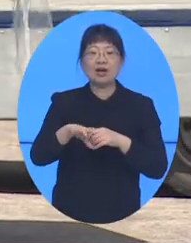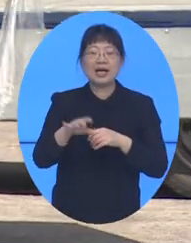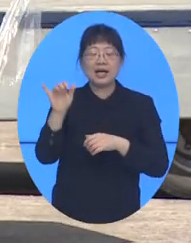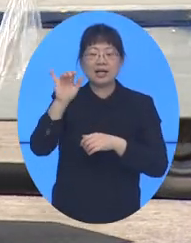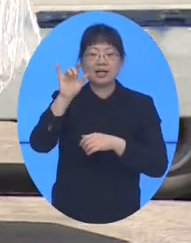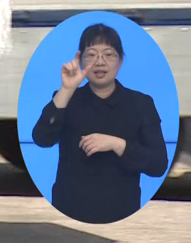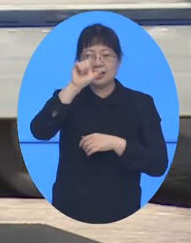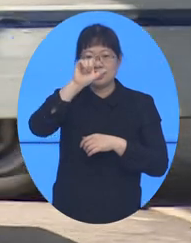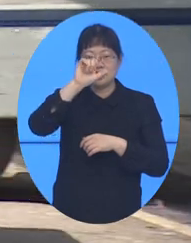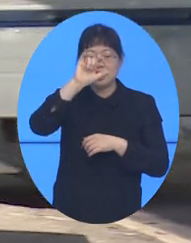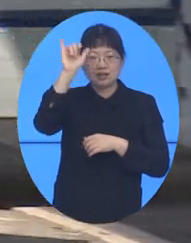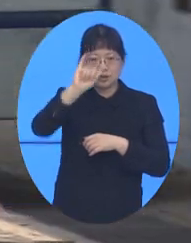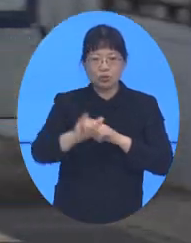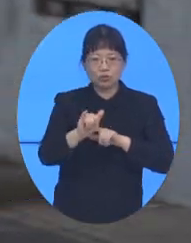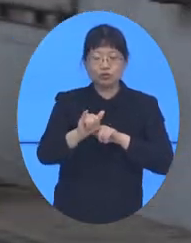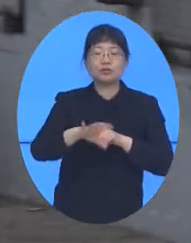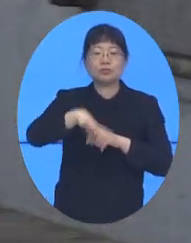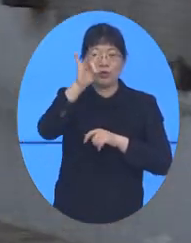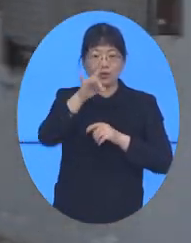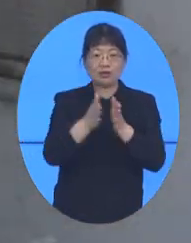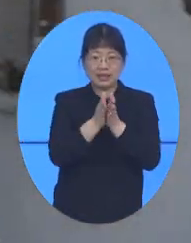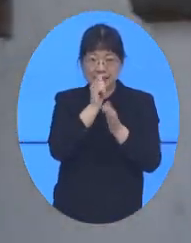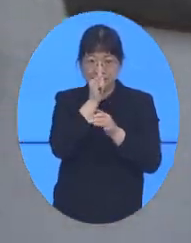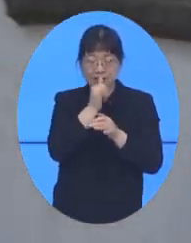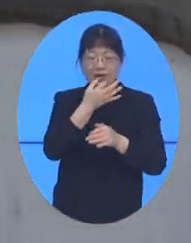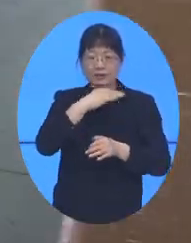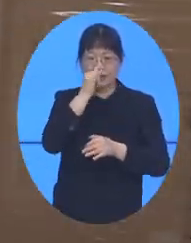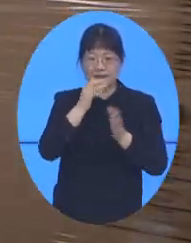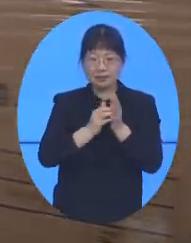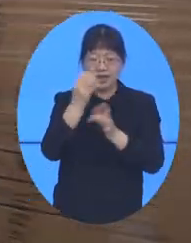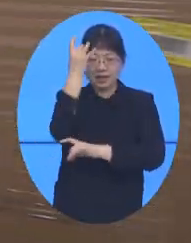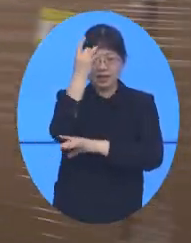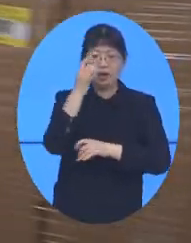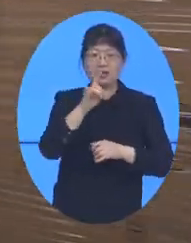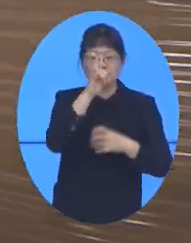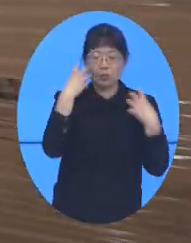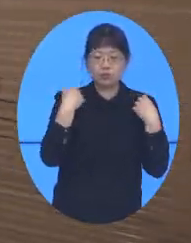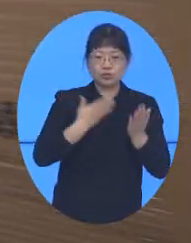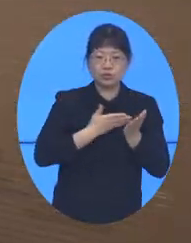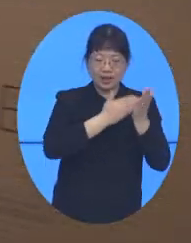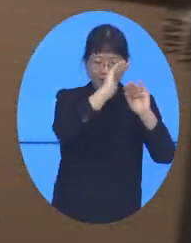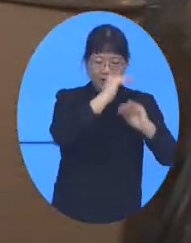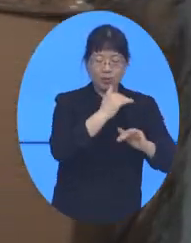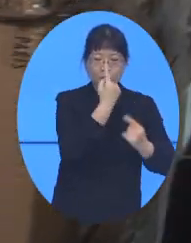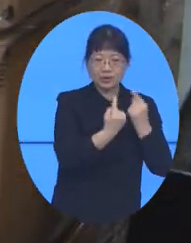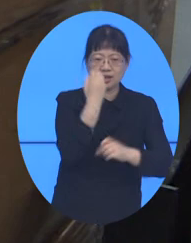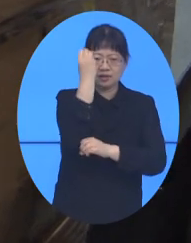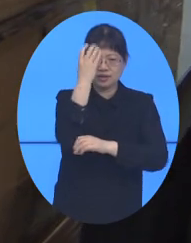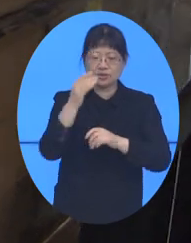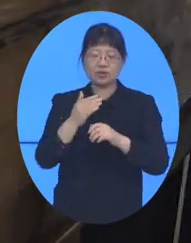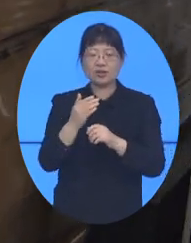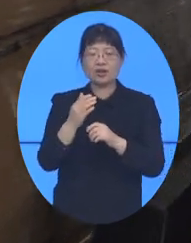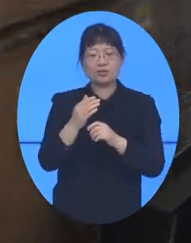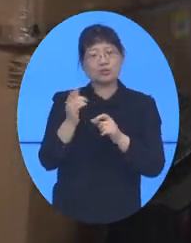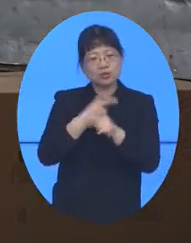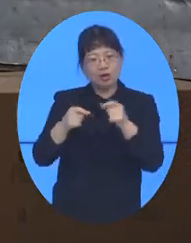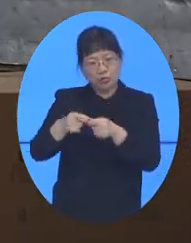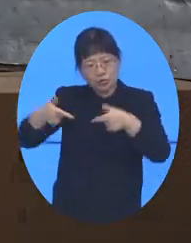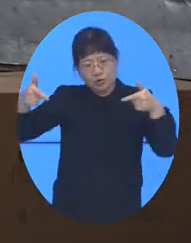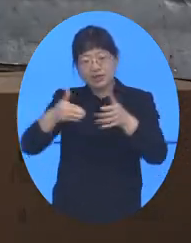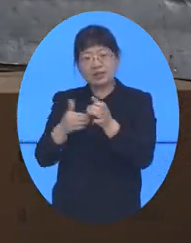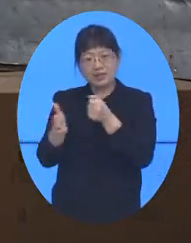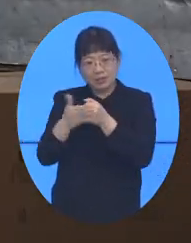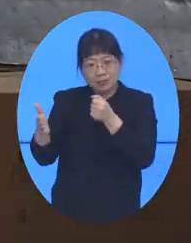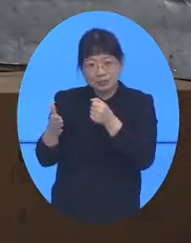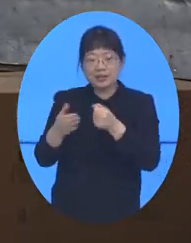지자체 최초로 먼저 시행한다는 것에서도 의미가 있지만 기존 정부안보다 기준을 완화했다는 데에서도 의미가 큽니다.